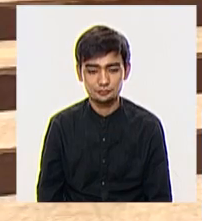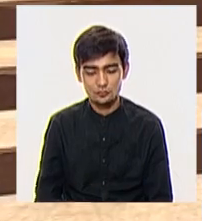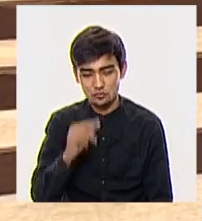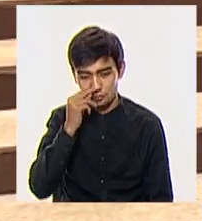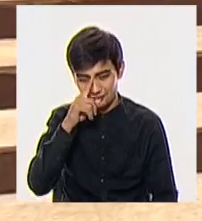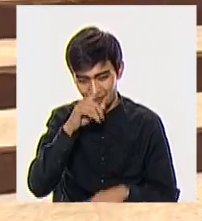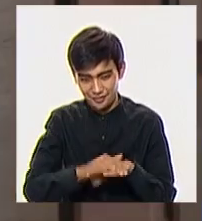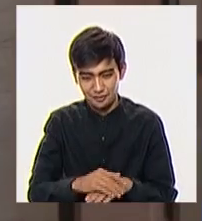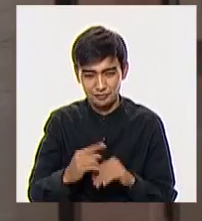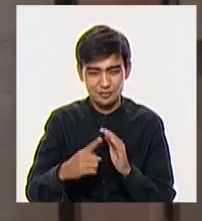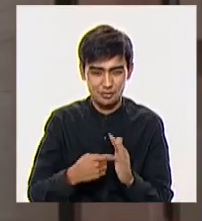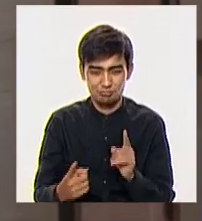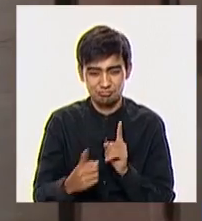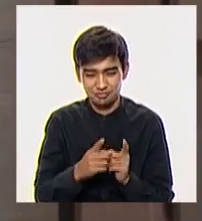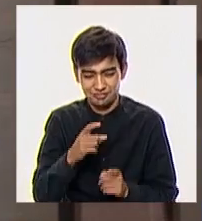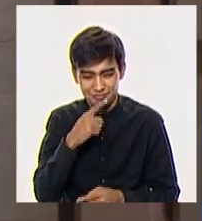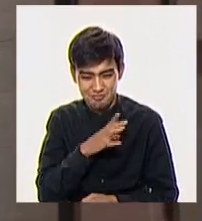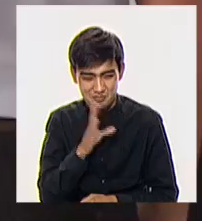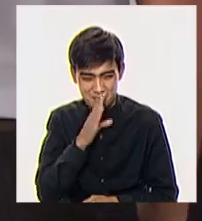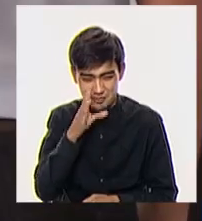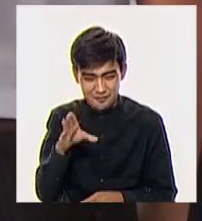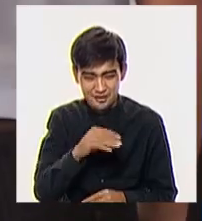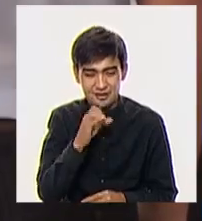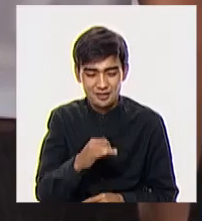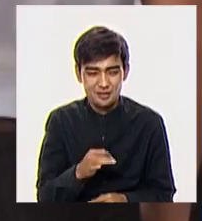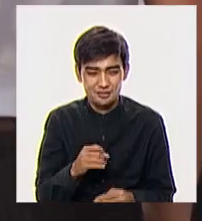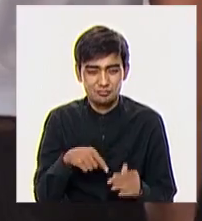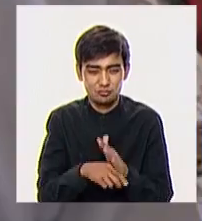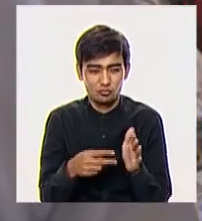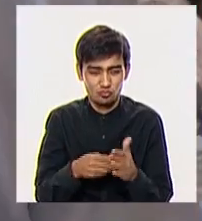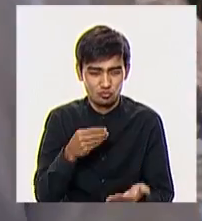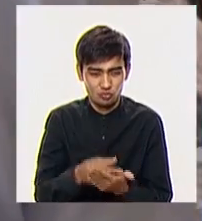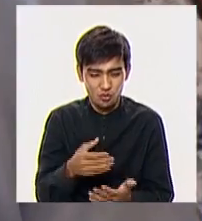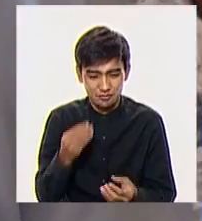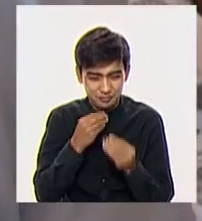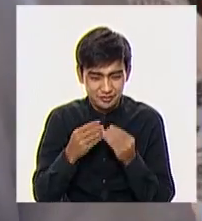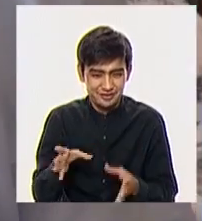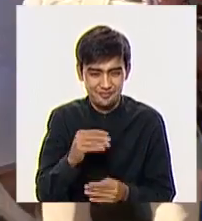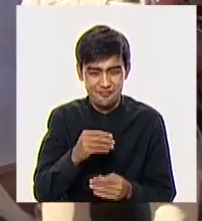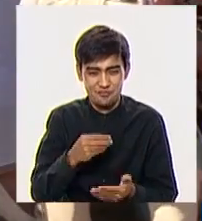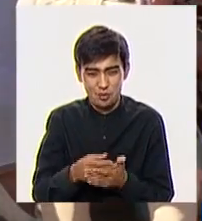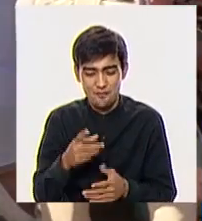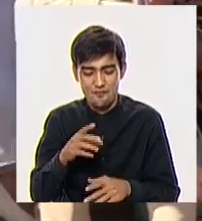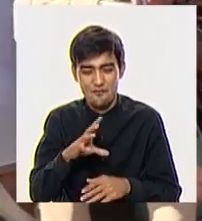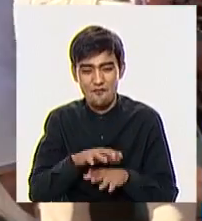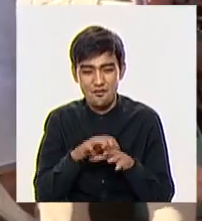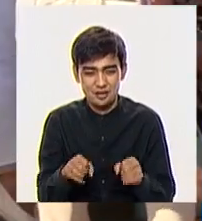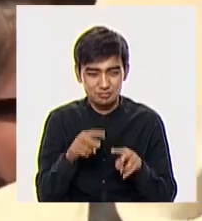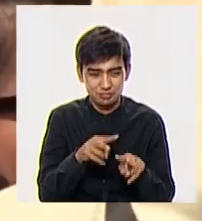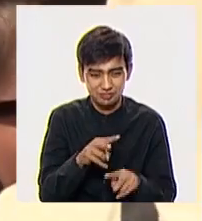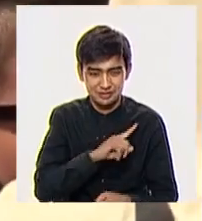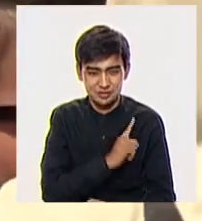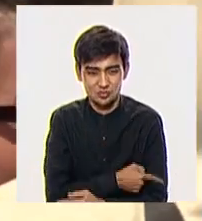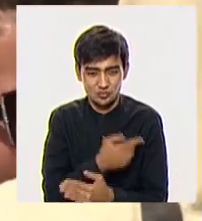Шымкент әкімінің сыртқа шығуын талап еткен аналар елдегі бағаның шарықтауына және қымбатшылыққа төтеп бере алмай отырған биліктің қазіргі дәрменсіз халінен